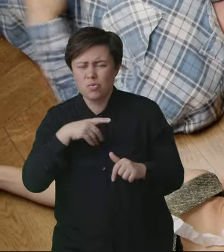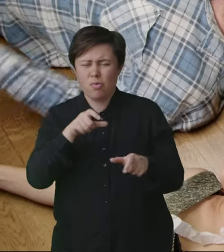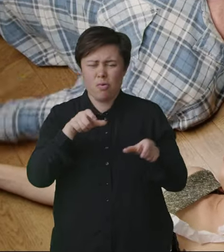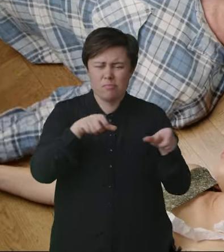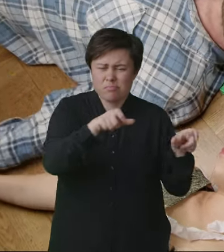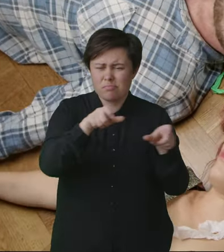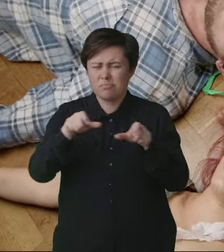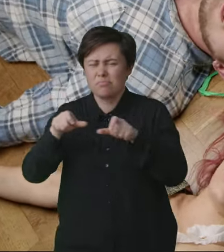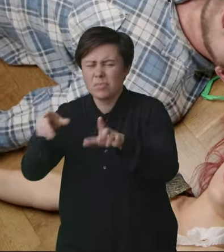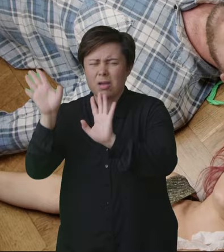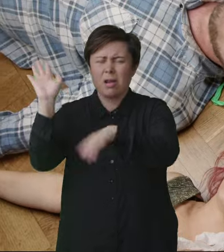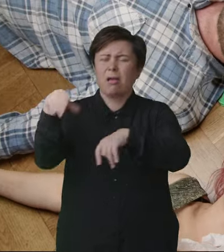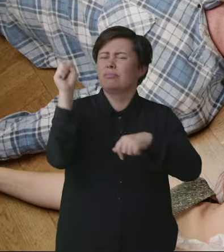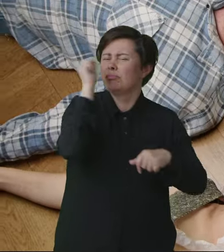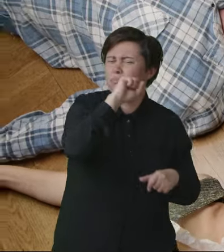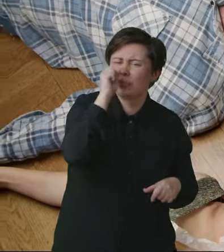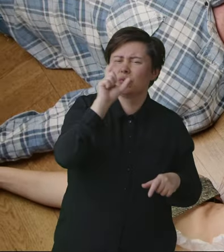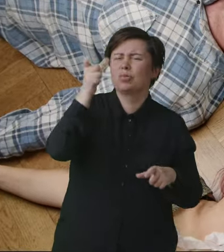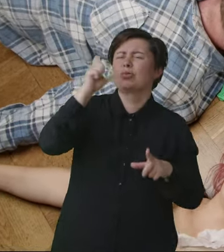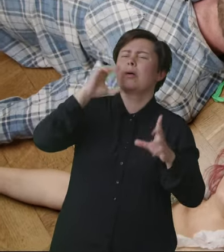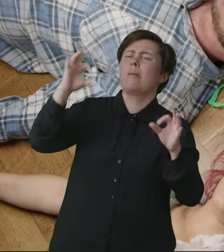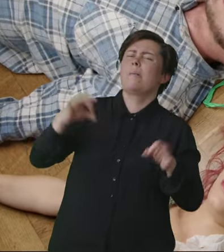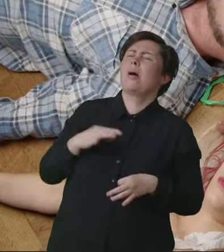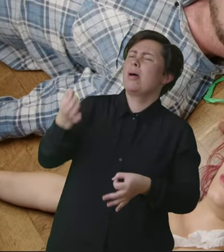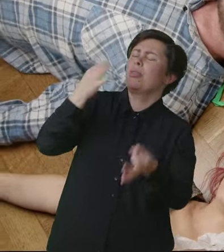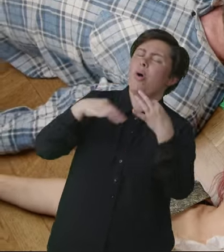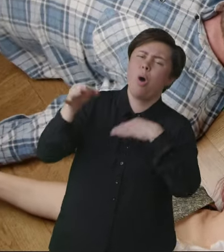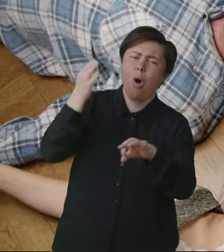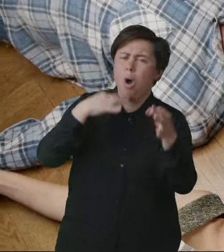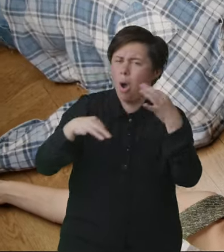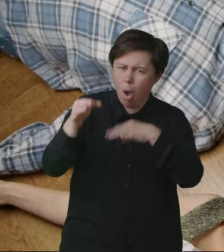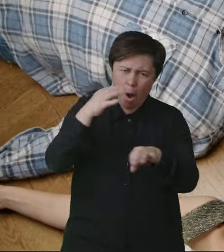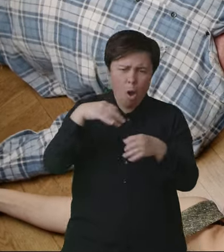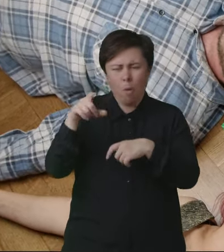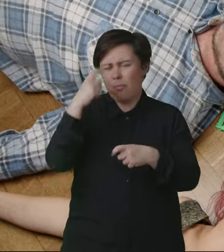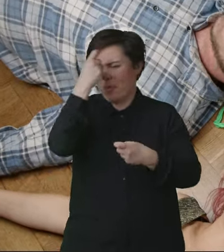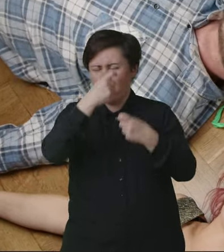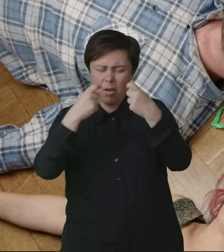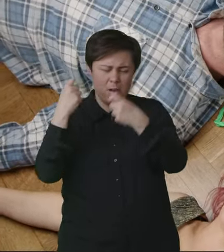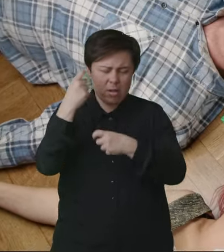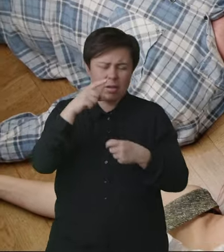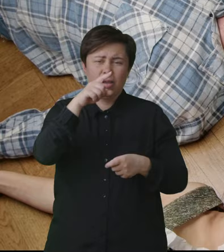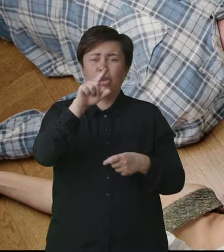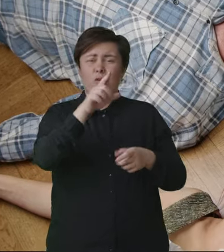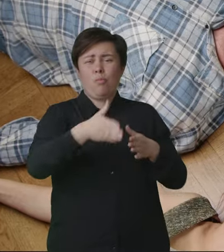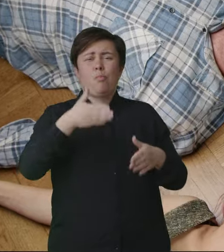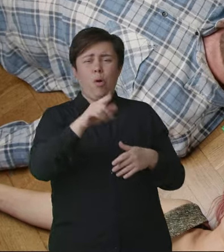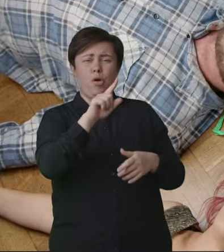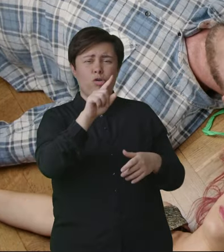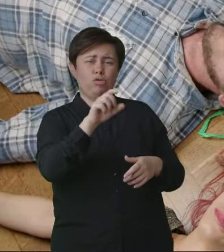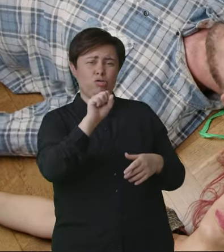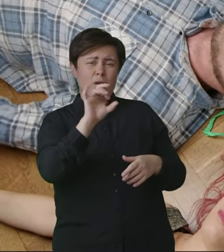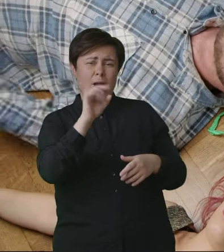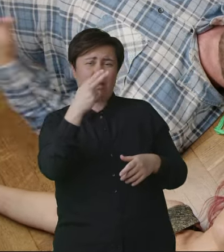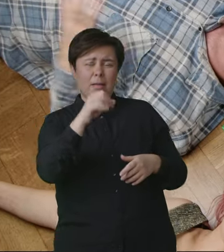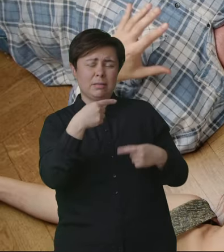A bzdura, co pan tu w ogóle opowiadasz, no. Żagański nie był zrobiony, bo oni